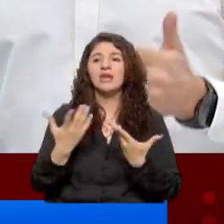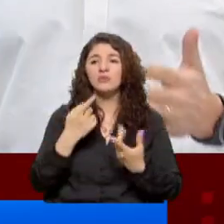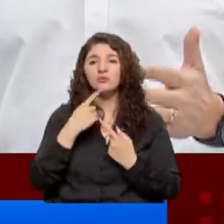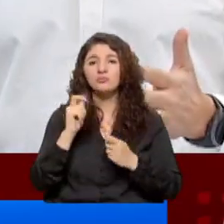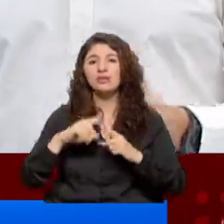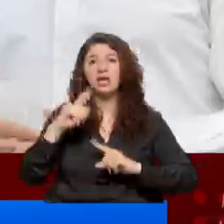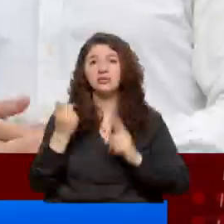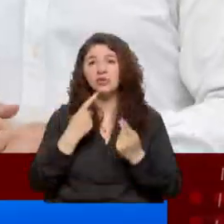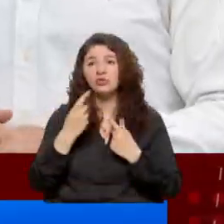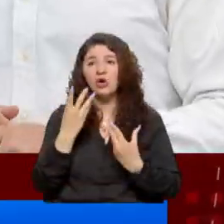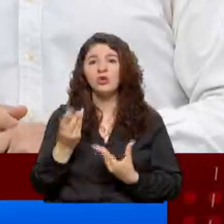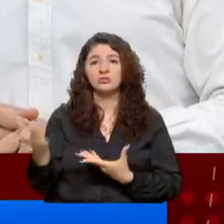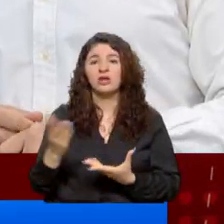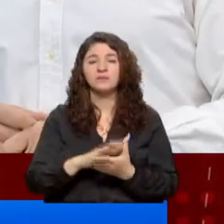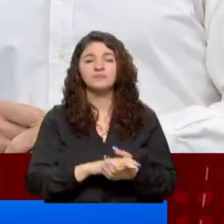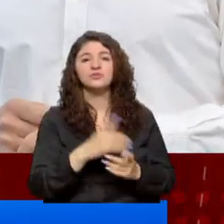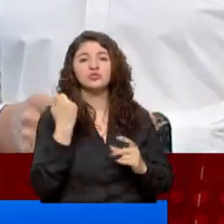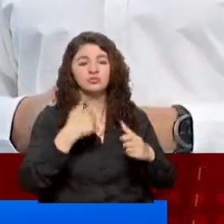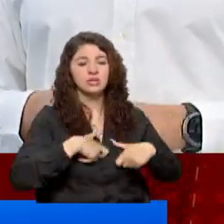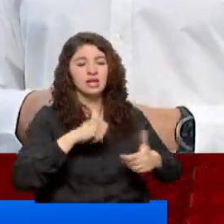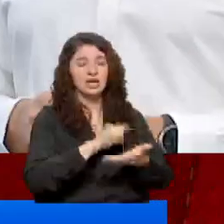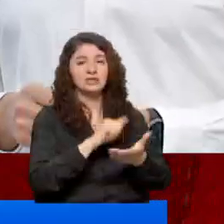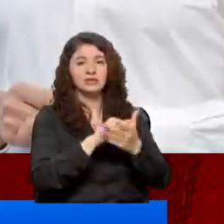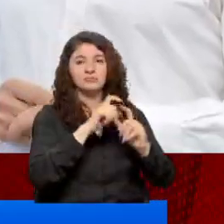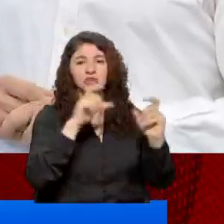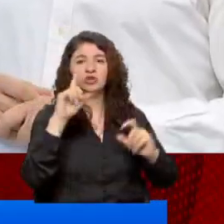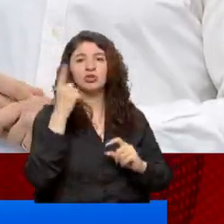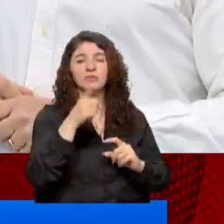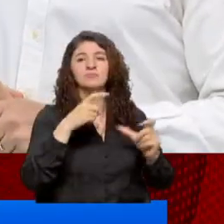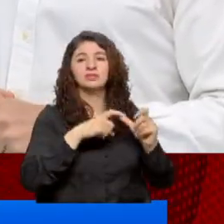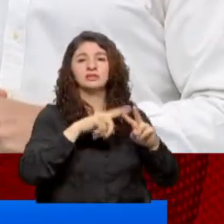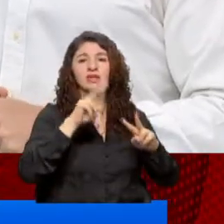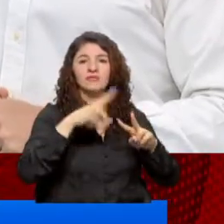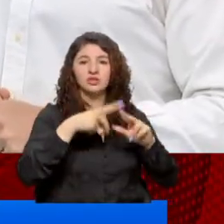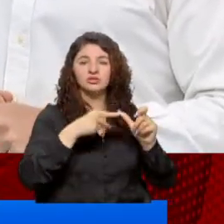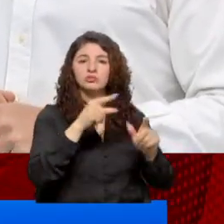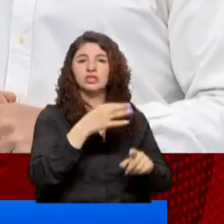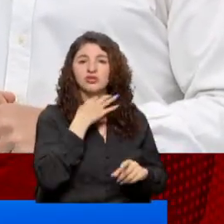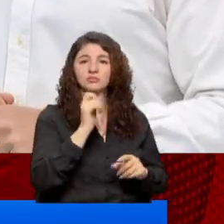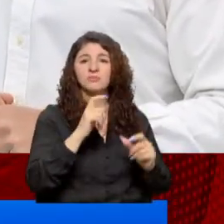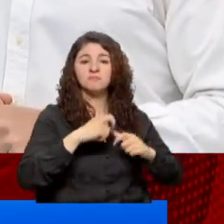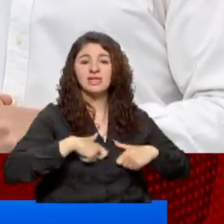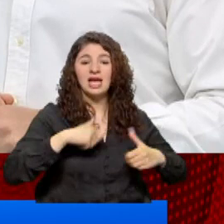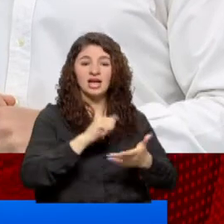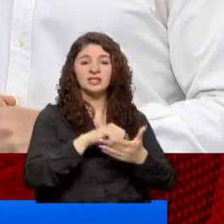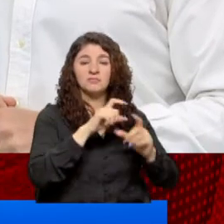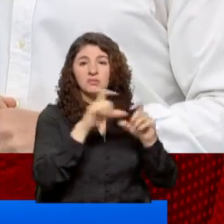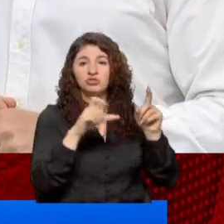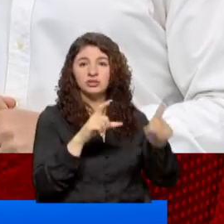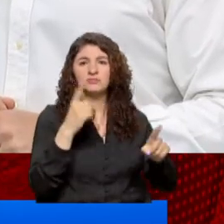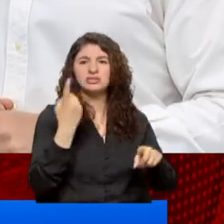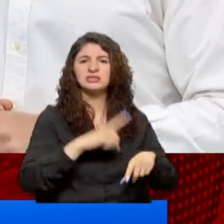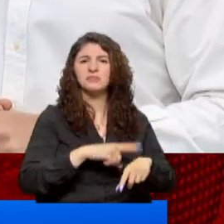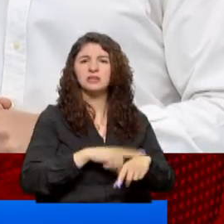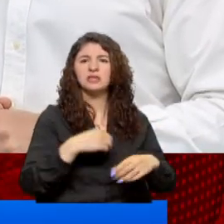konuşuyorsa Teknoloji konuşuyor olabilsek Dün milli gazete manşeti ile yönetmenin savaşlarda bunu rica edeceğim milli gazetenin manşetinde